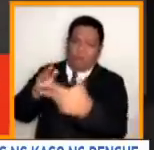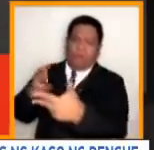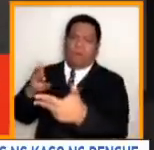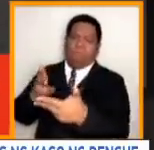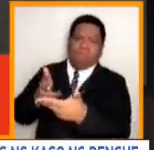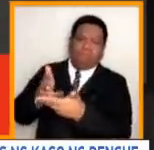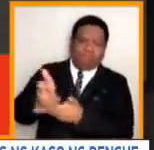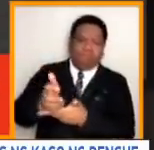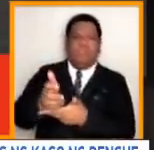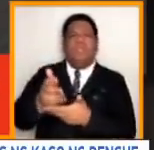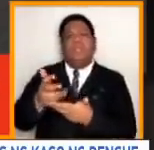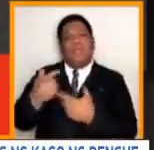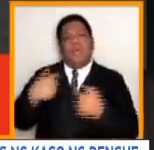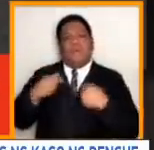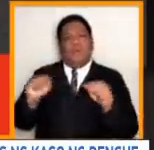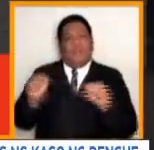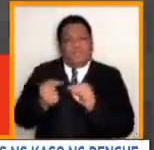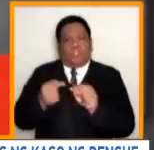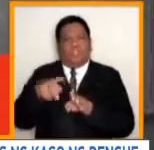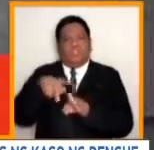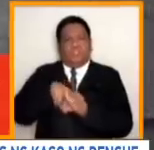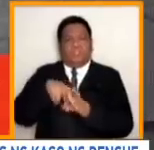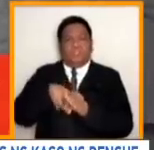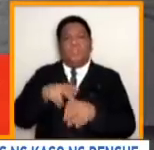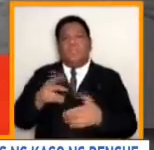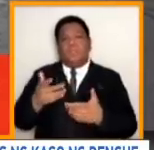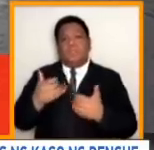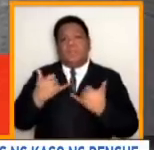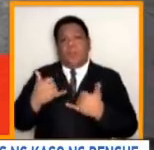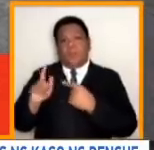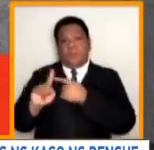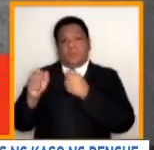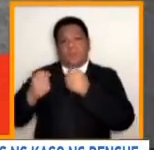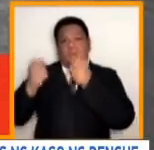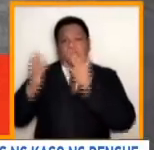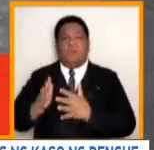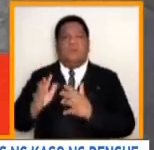nito. Nasa kusodiya na ng mga pulis ang driver ng truck na walang